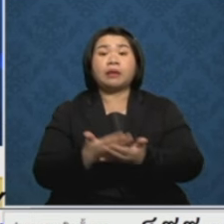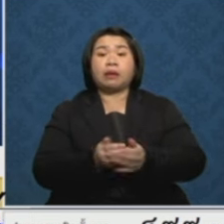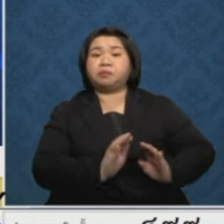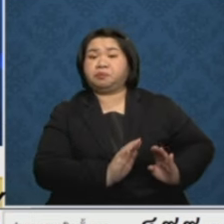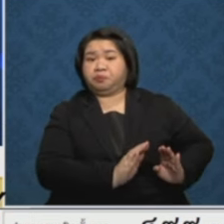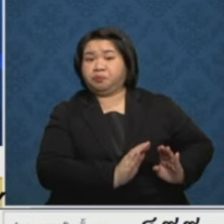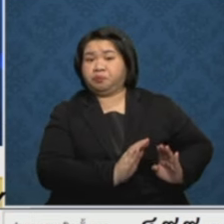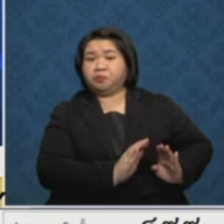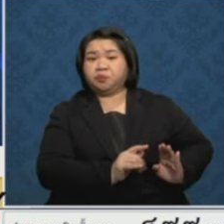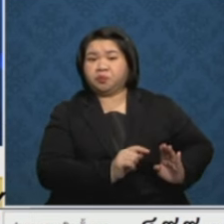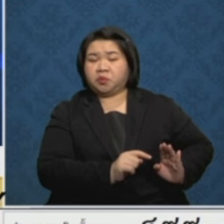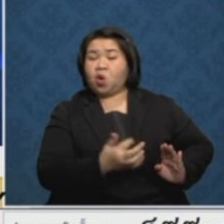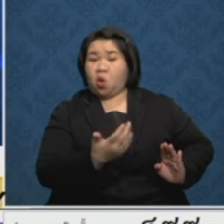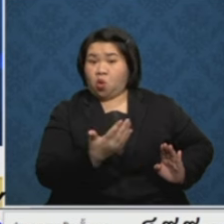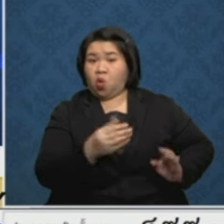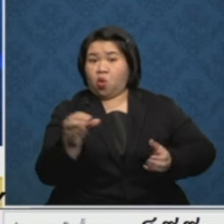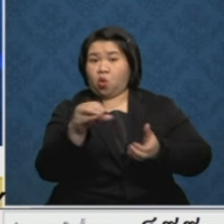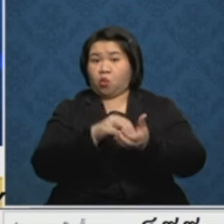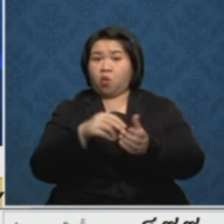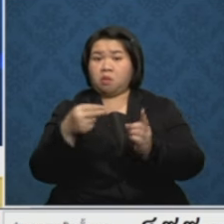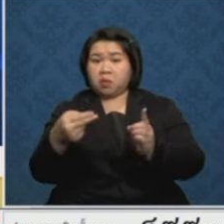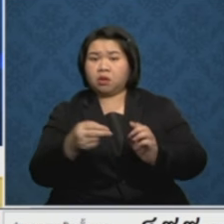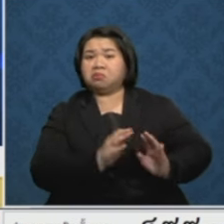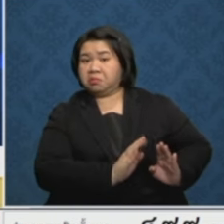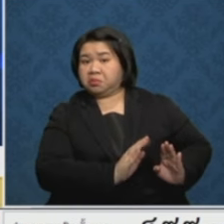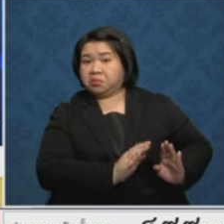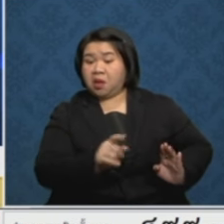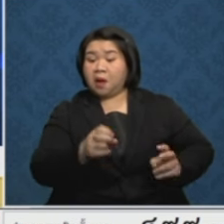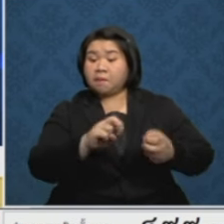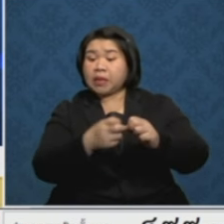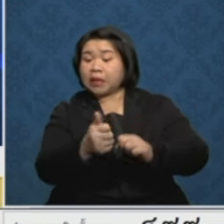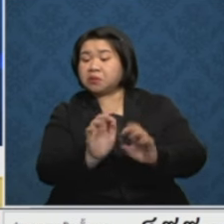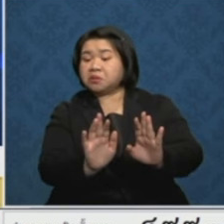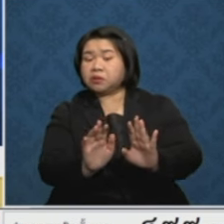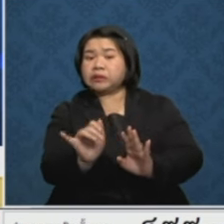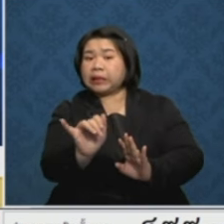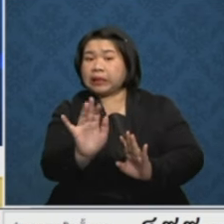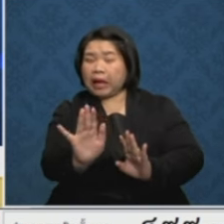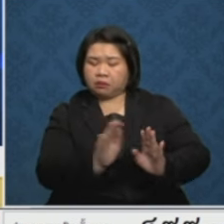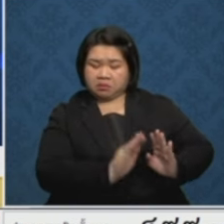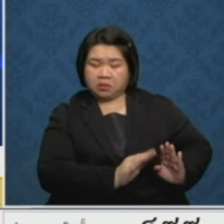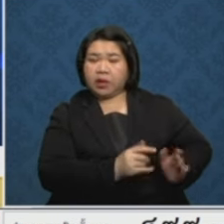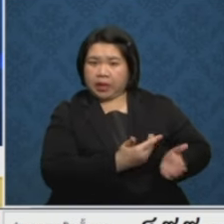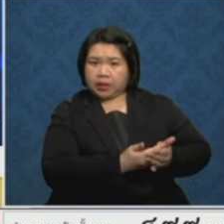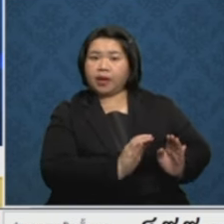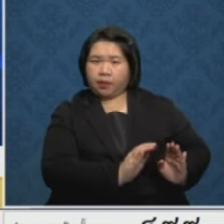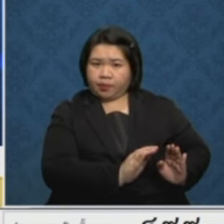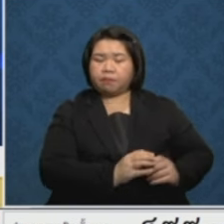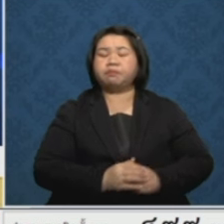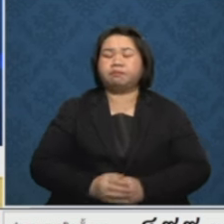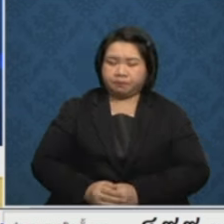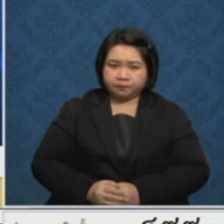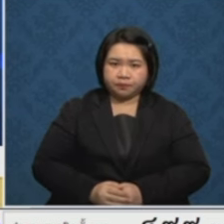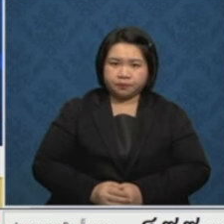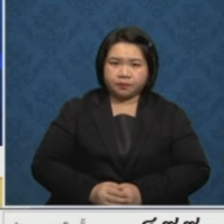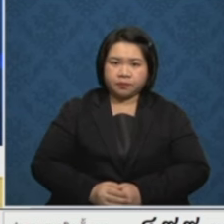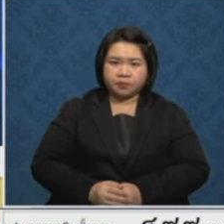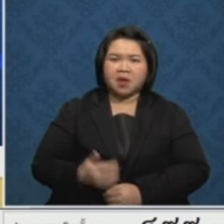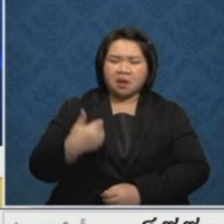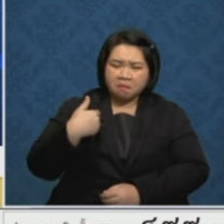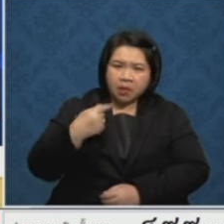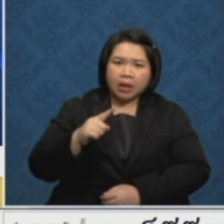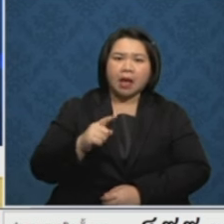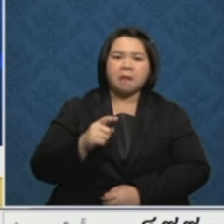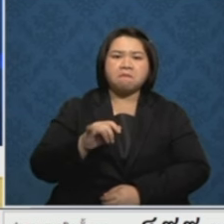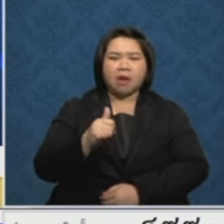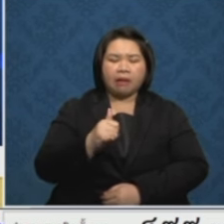งเอาไว้เพื่อไปทำโครงการนี้ในตอนปลายปีและยังมีอีกโอกาสอีกหลายโอกาสที่จะต้